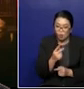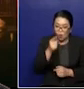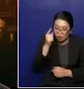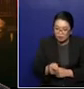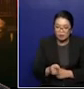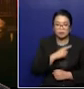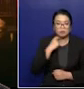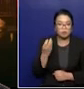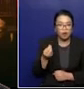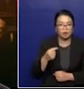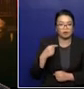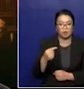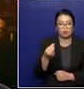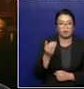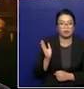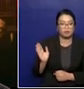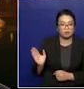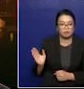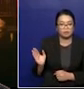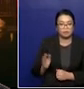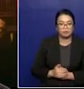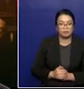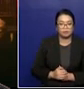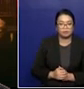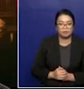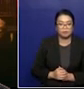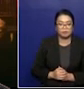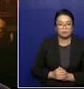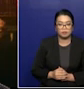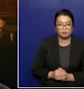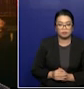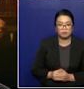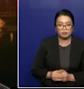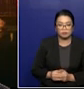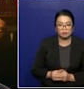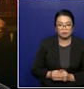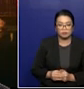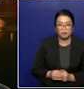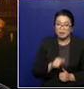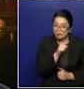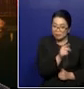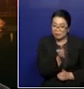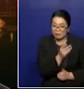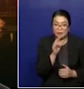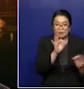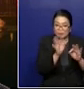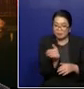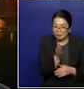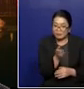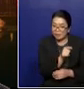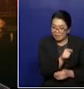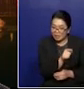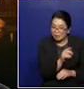งสิครับว่าเกิดอะไรขึ้นไปดูสไลด์แผ่นต่อไปครับนี่ไงฮะเมื่อกี้คือการเดานะนั่นคือการ